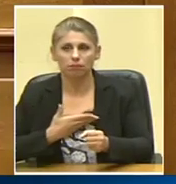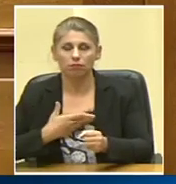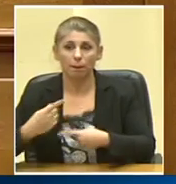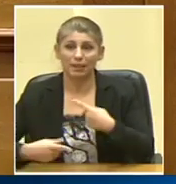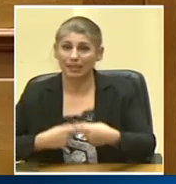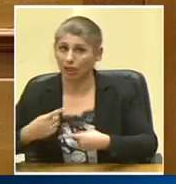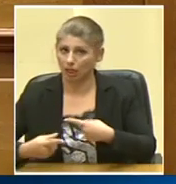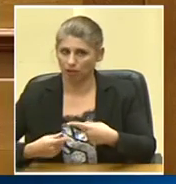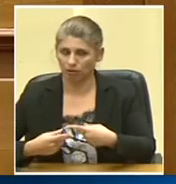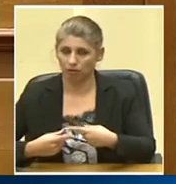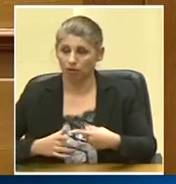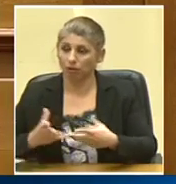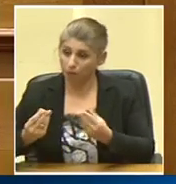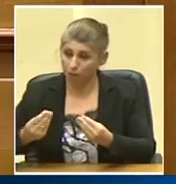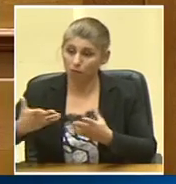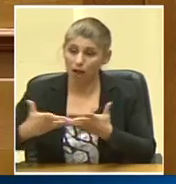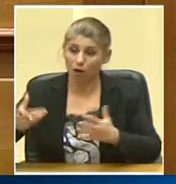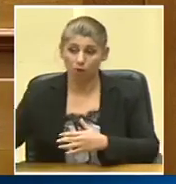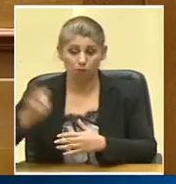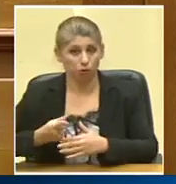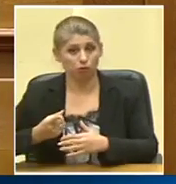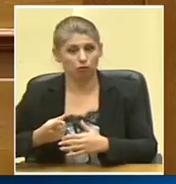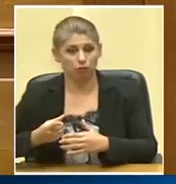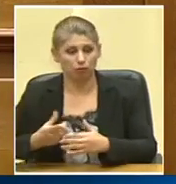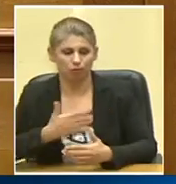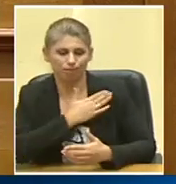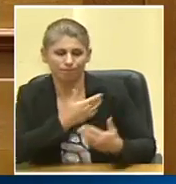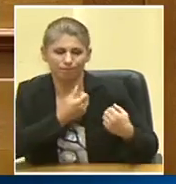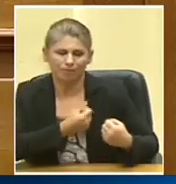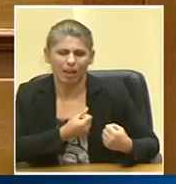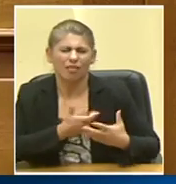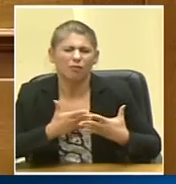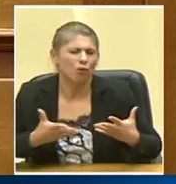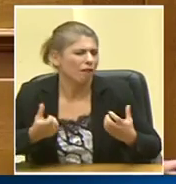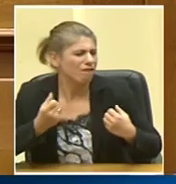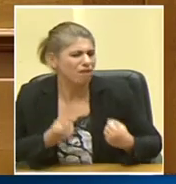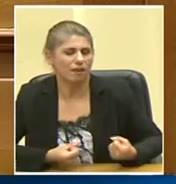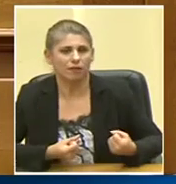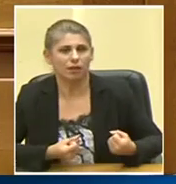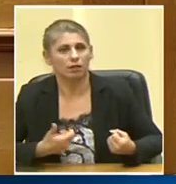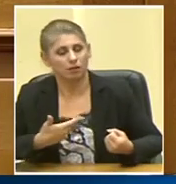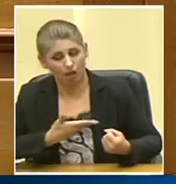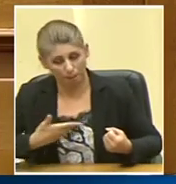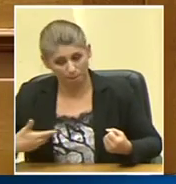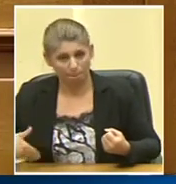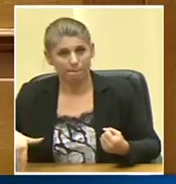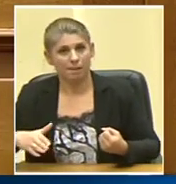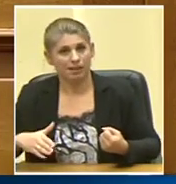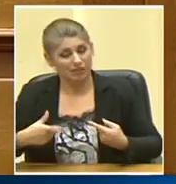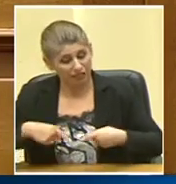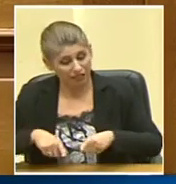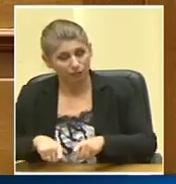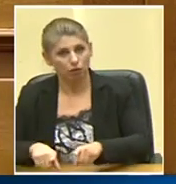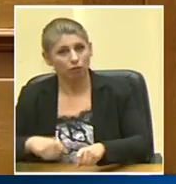ελληνικού λαού, που σήκωσε δυσανάλογα βάρη, μας έκανε, θα έλεγα,